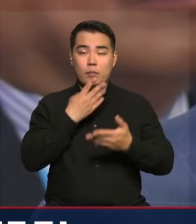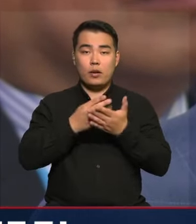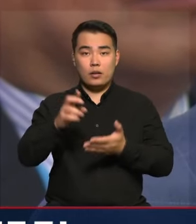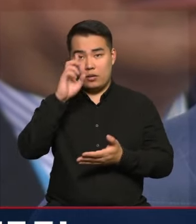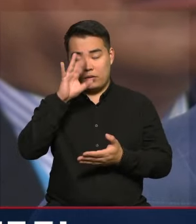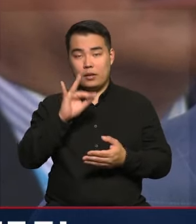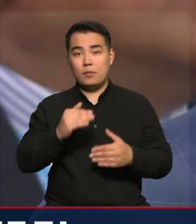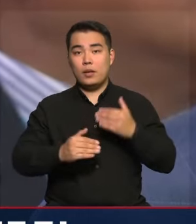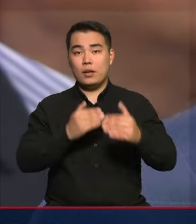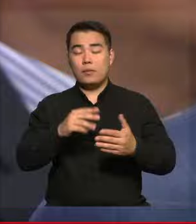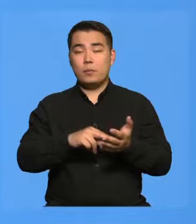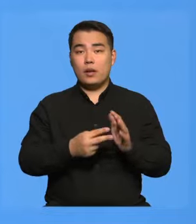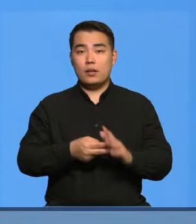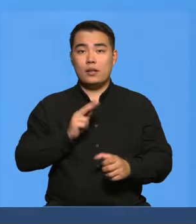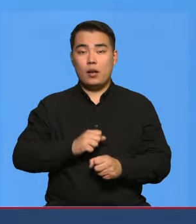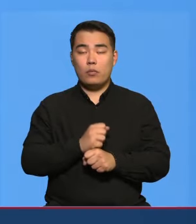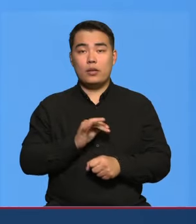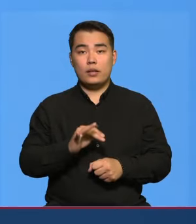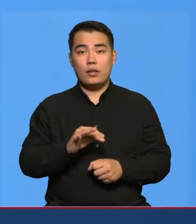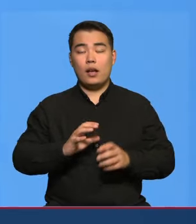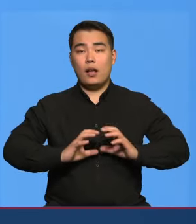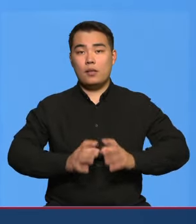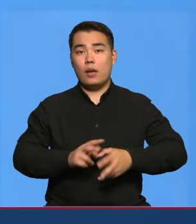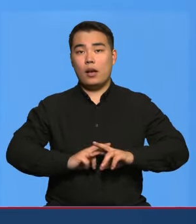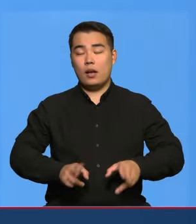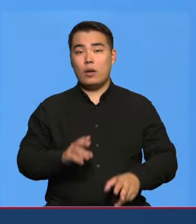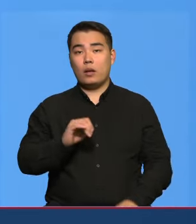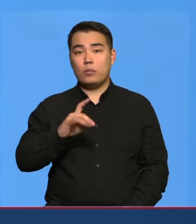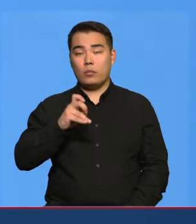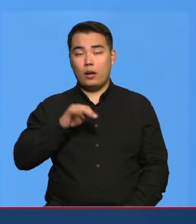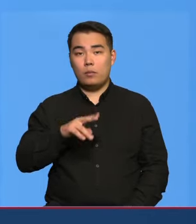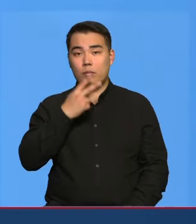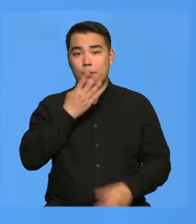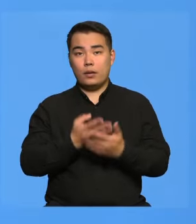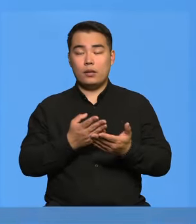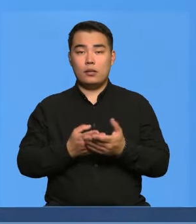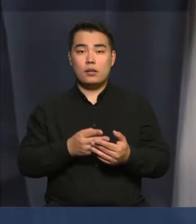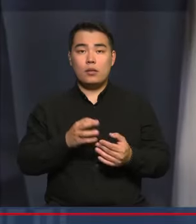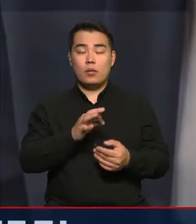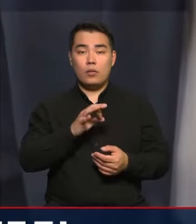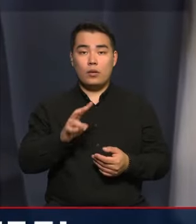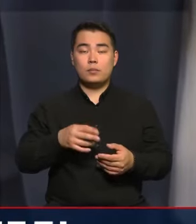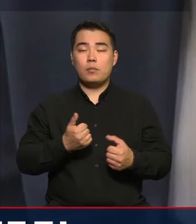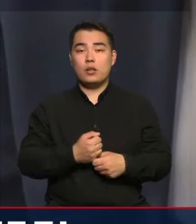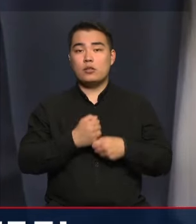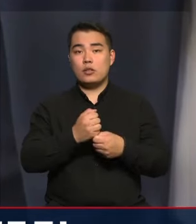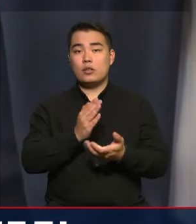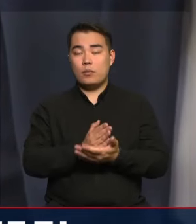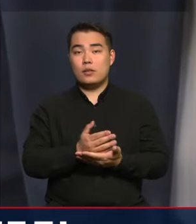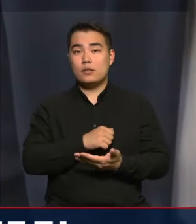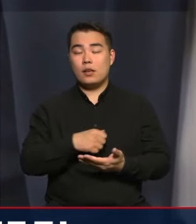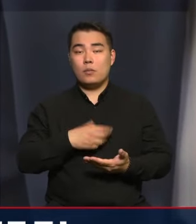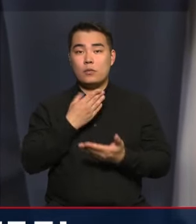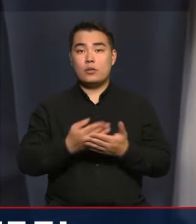пен прогрестің қозғаушы күші, әр әлемдегі бірегей әмбебап ұйым саналатын Біріккен ұлттар ұйымының рөлін қолдаймыз. Өз